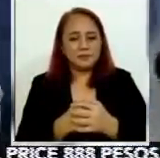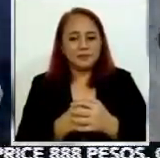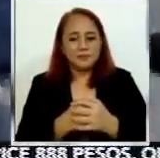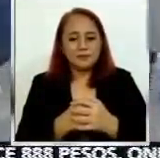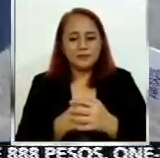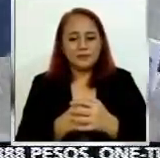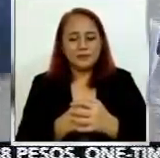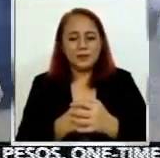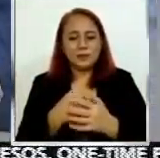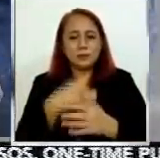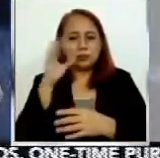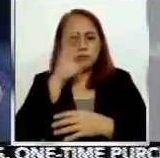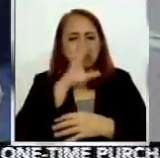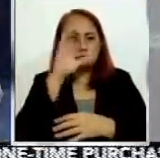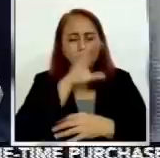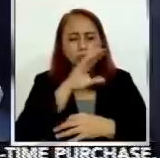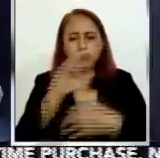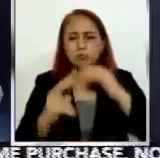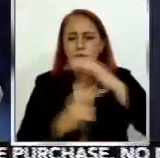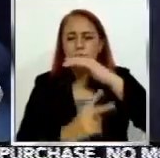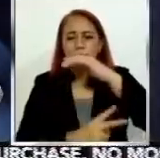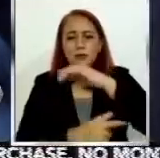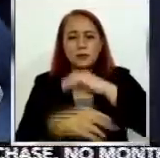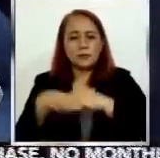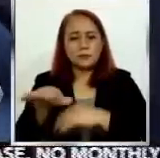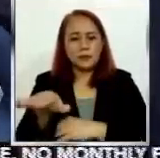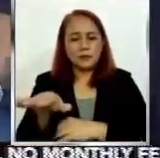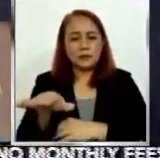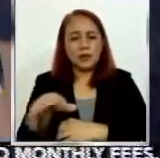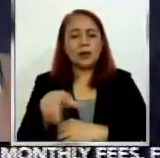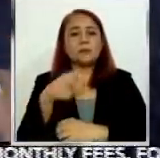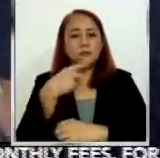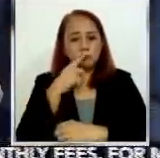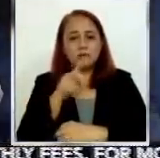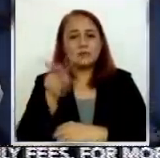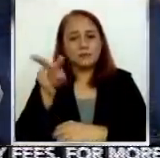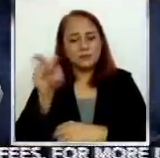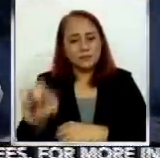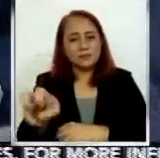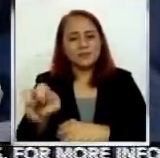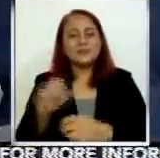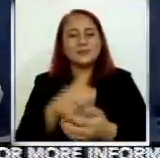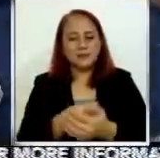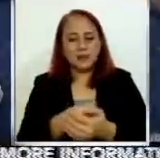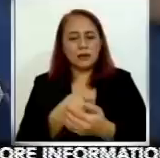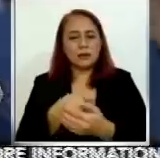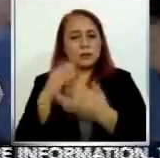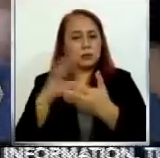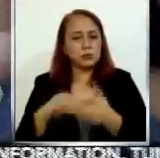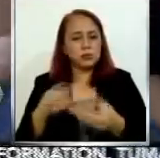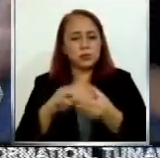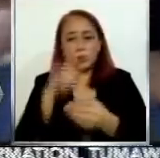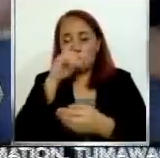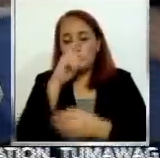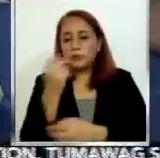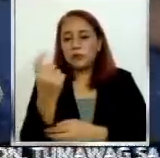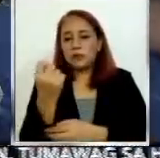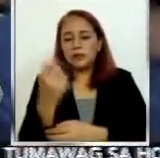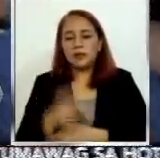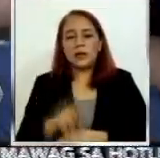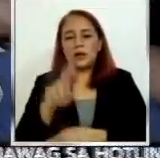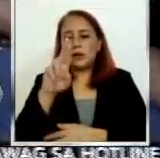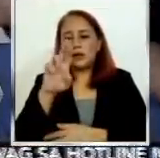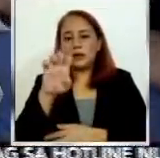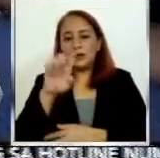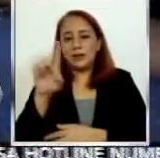Hinanap namin sa footbridge ang bata. Dito nga namin siya natagpuan. Kwento ng 11 anyos na si Renzi Vedad,